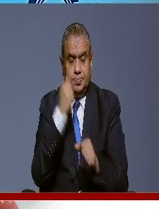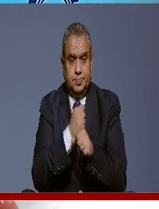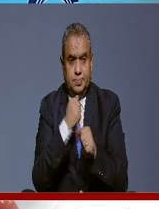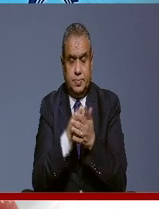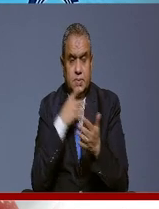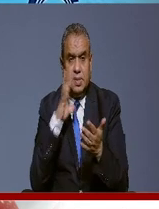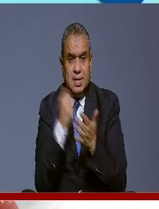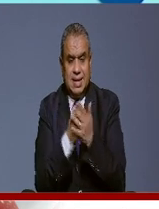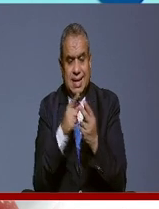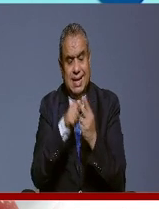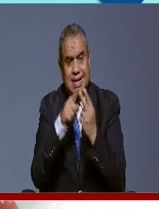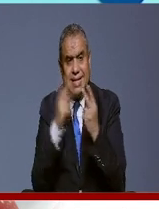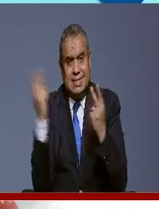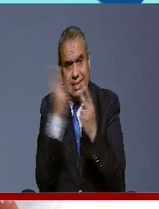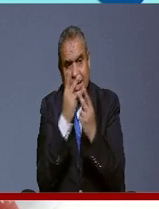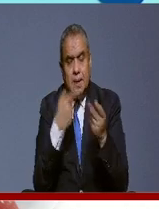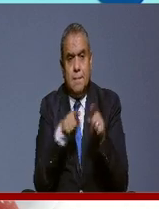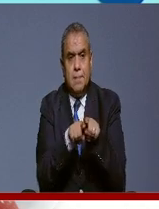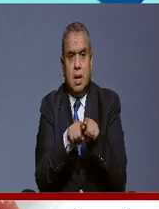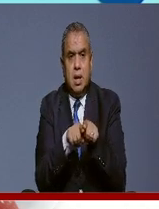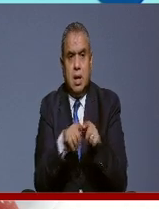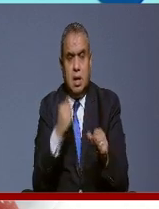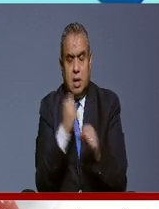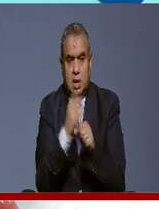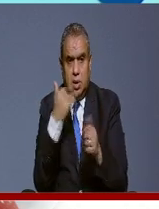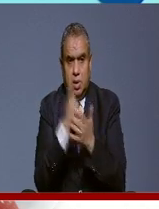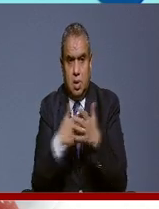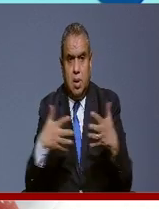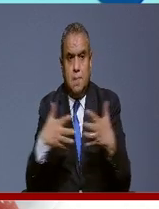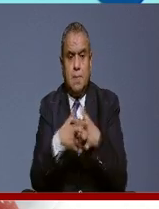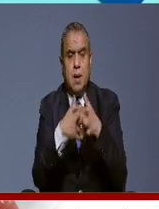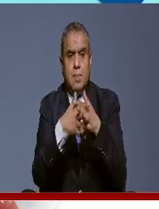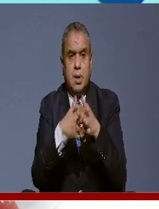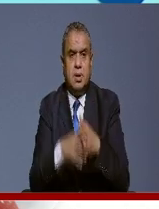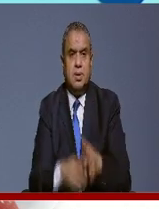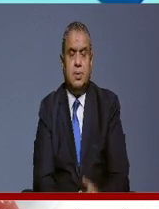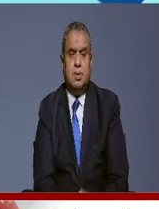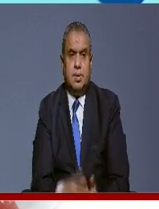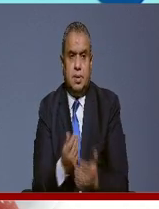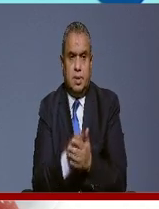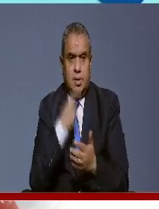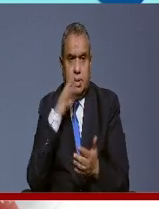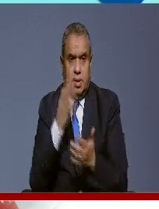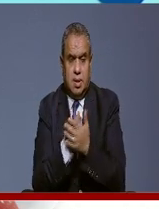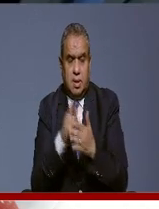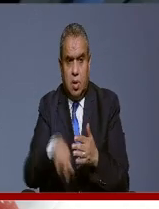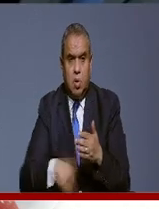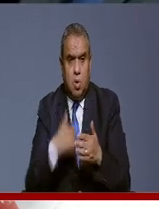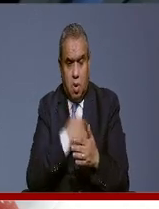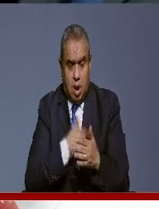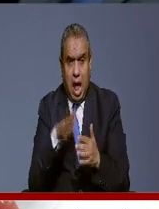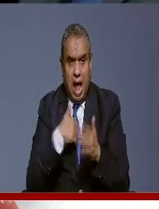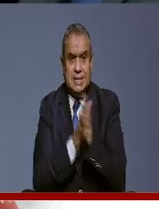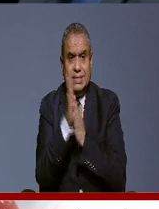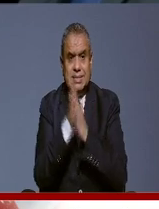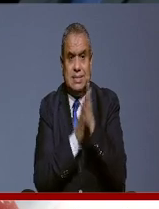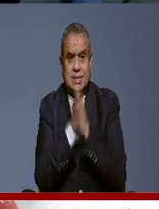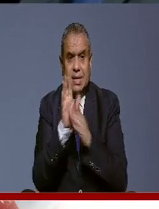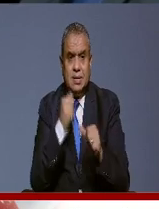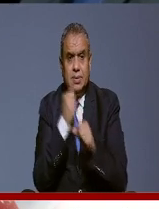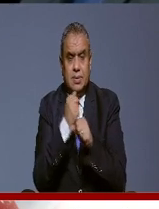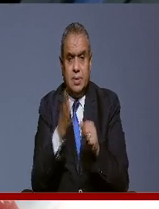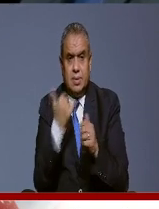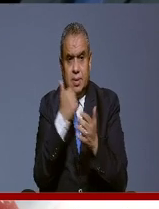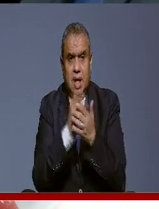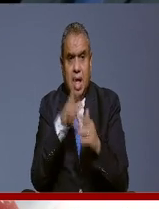للدولة، كلنا حماس ان احنا نشتغل وكلنا حماس ان احنا نأمن اكتر من موارد